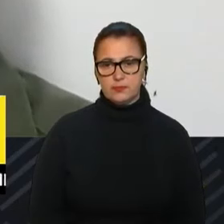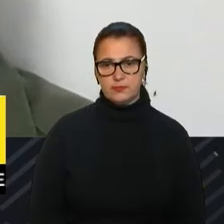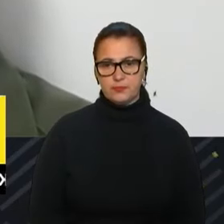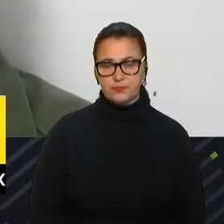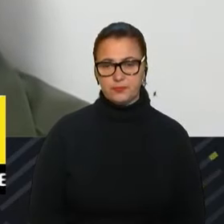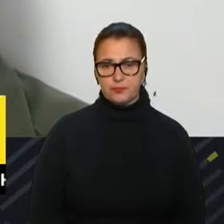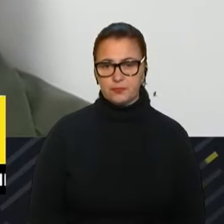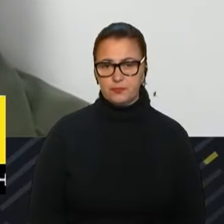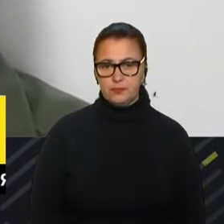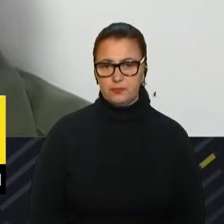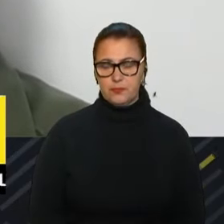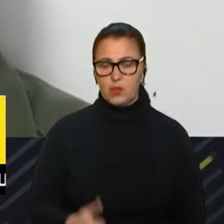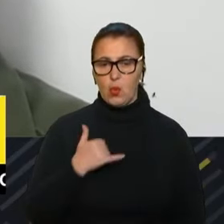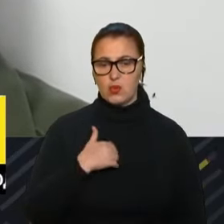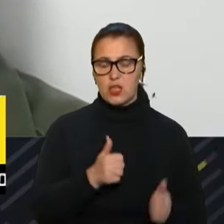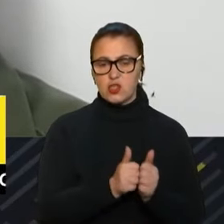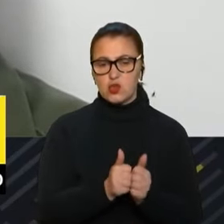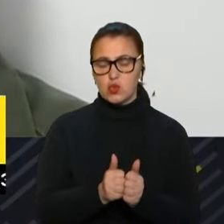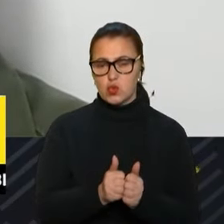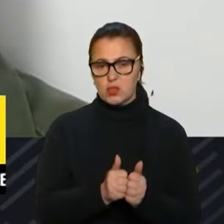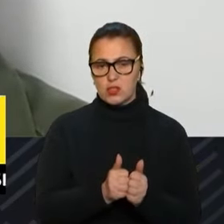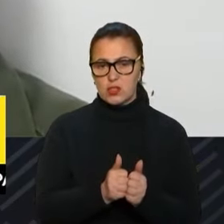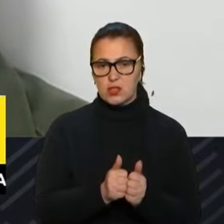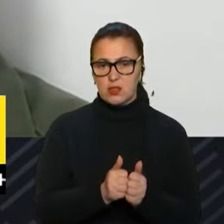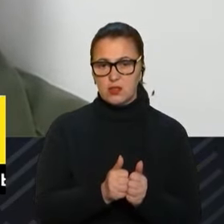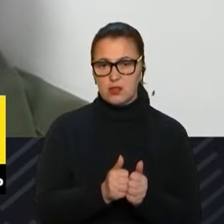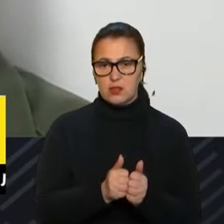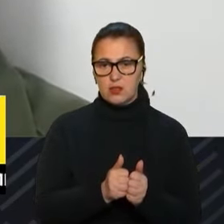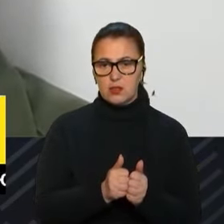Смотрите, дело в том, что у наших союзников, в принципе,